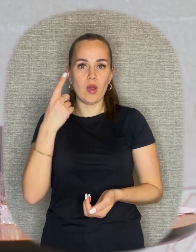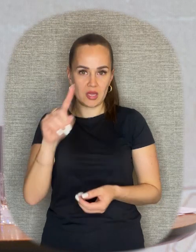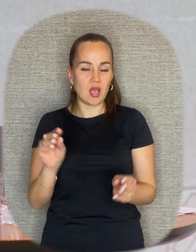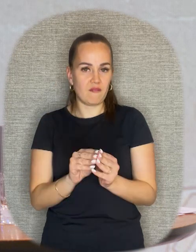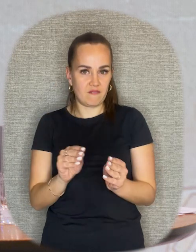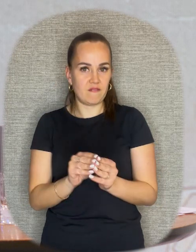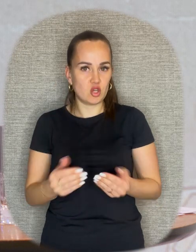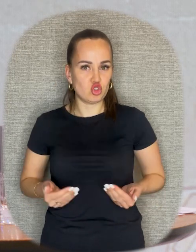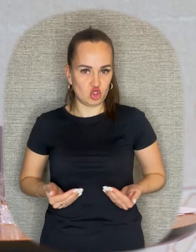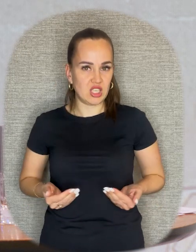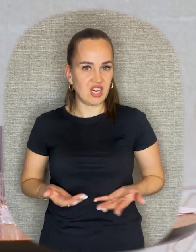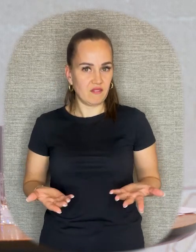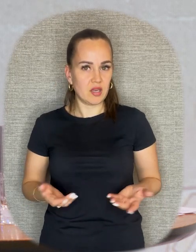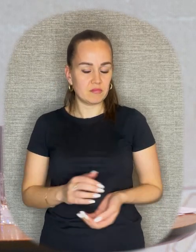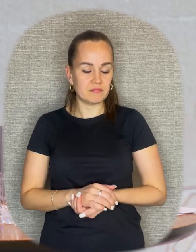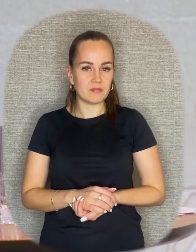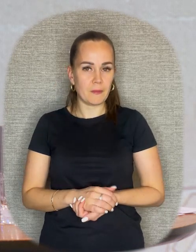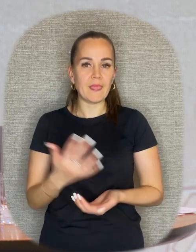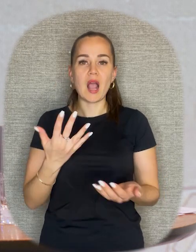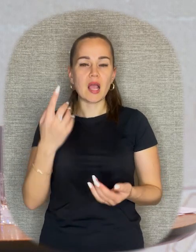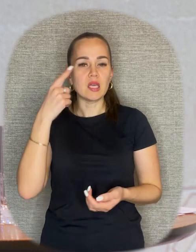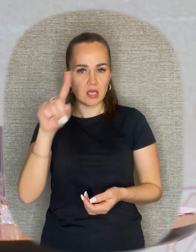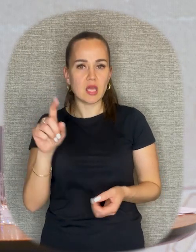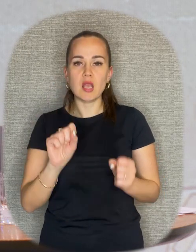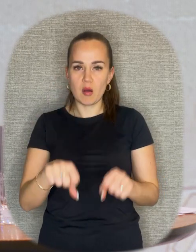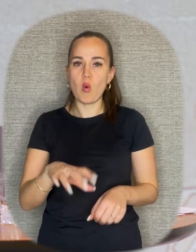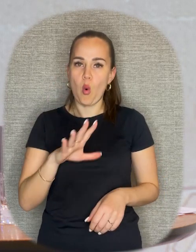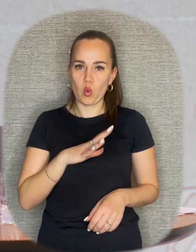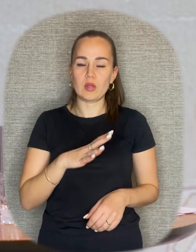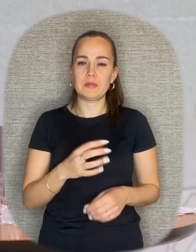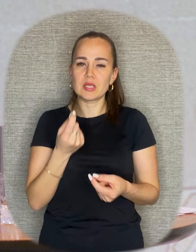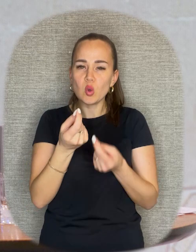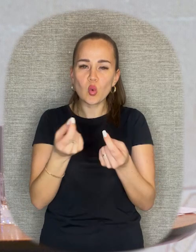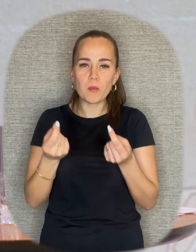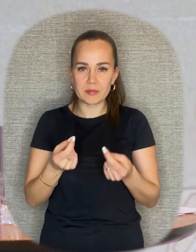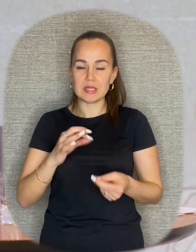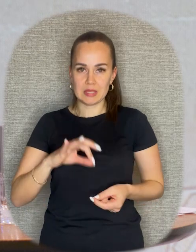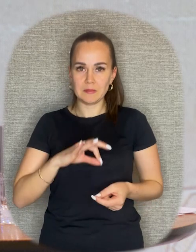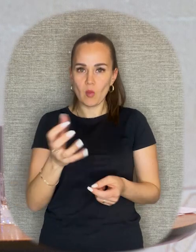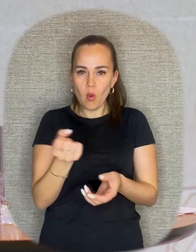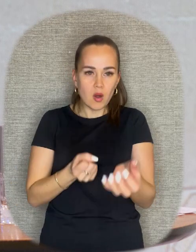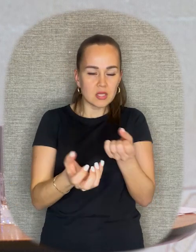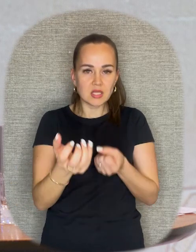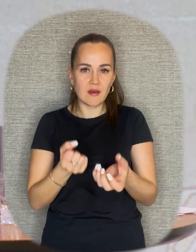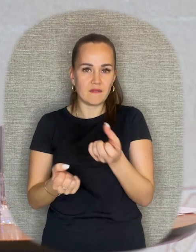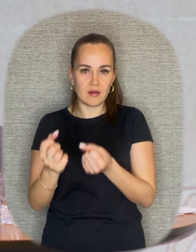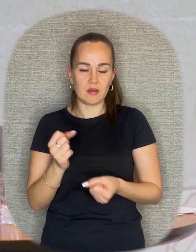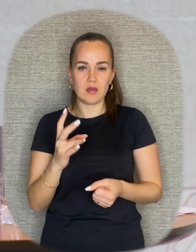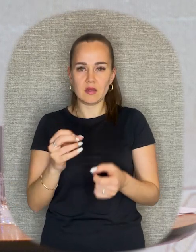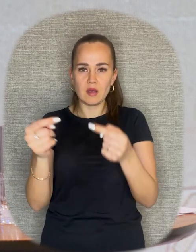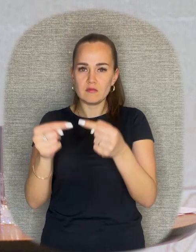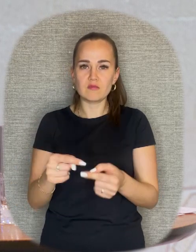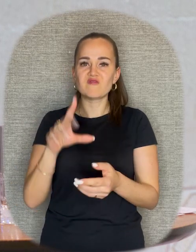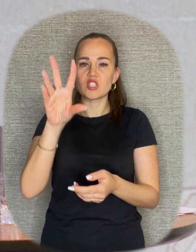кажутся чрезмерными экстремальными фантастическими А тем не менее а идеи до сих пор живы